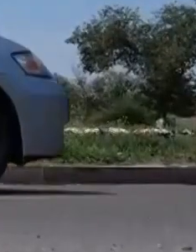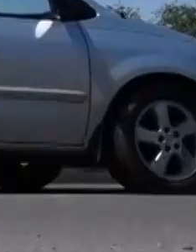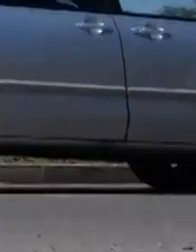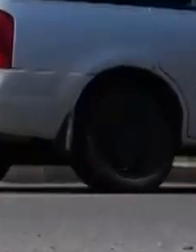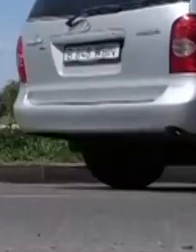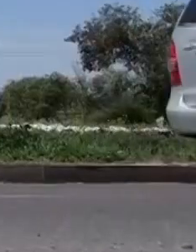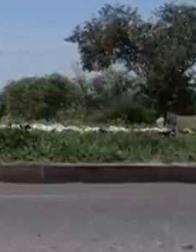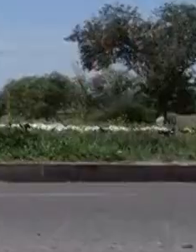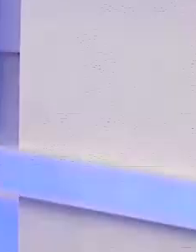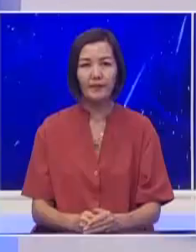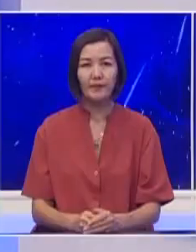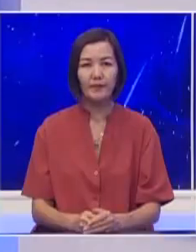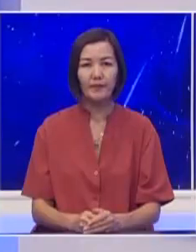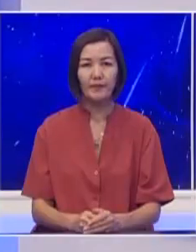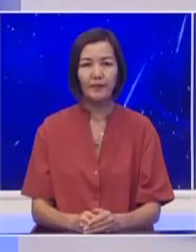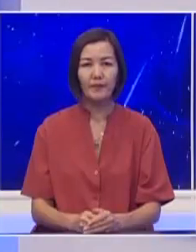Қонаев қаласы.